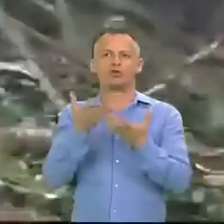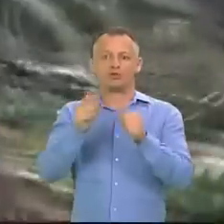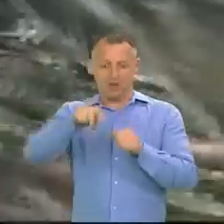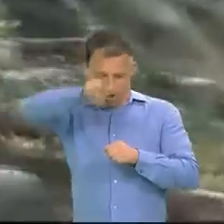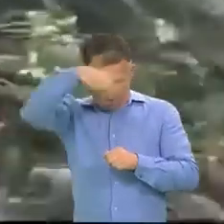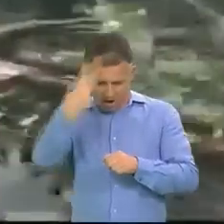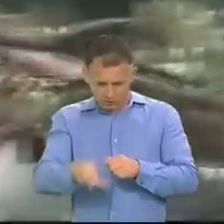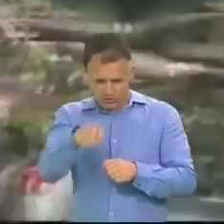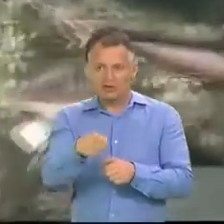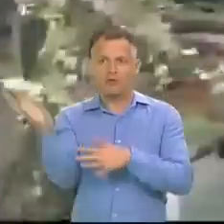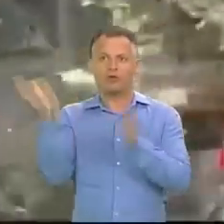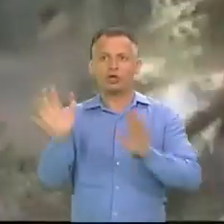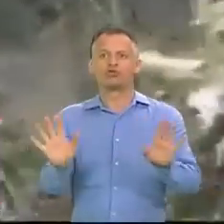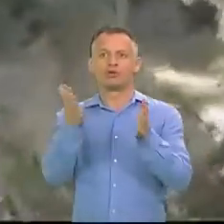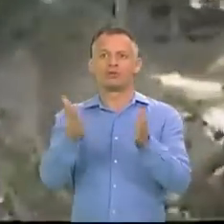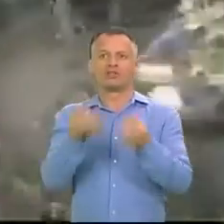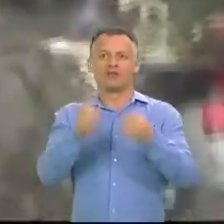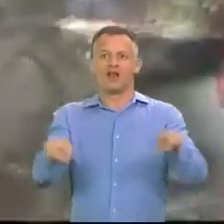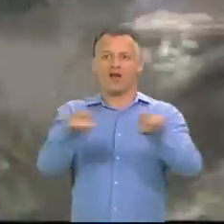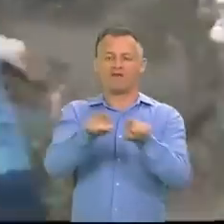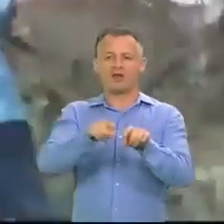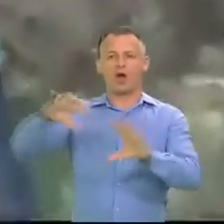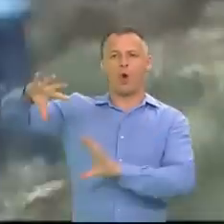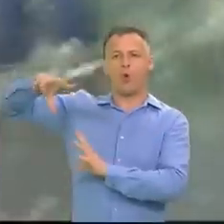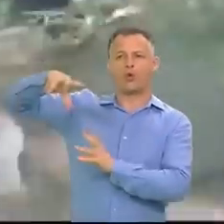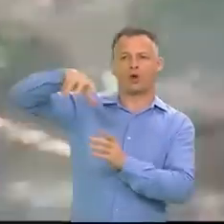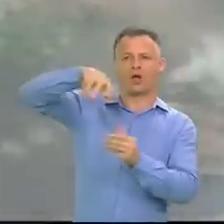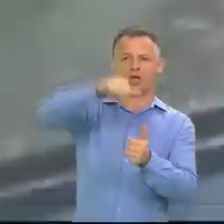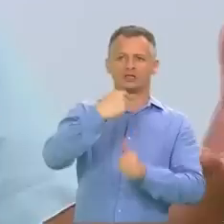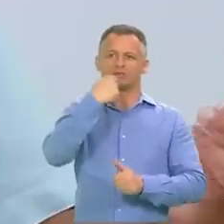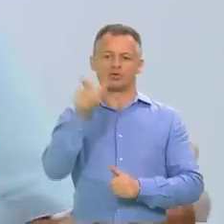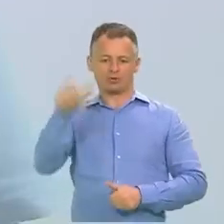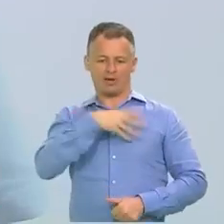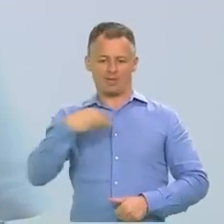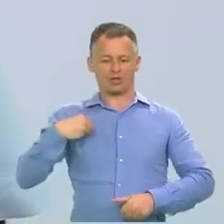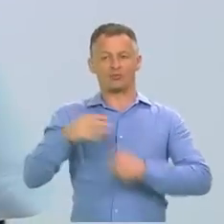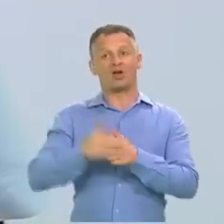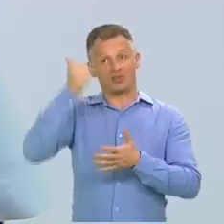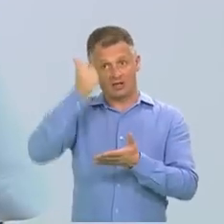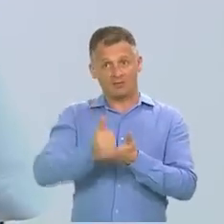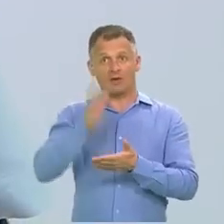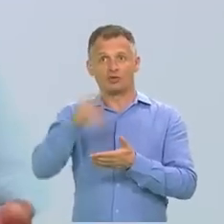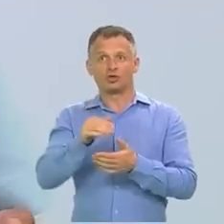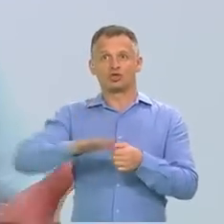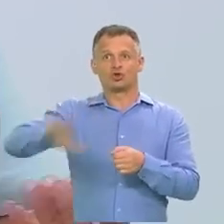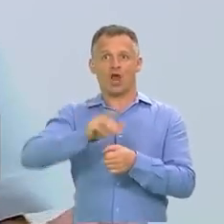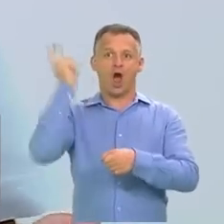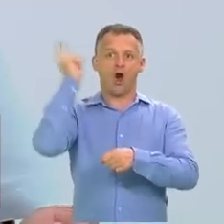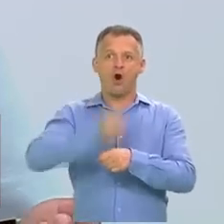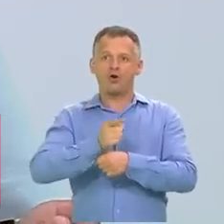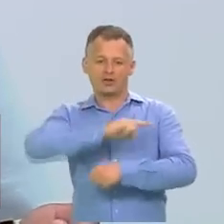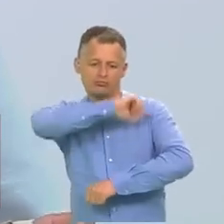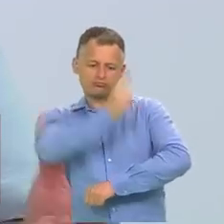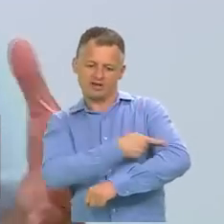de furtună începe să semene din ce în ce mai mult cu un uragan, o confirmă și meteorologii. Am avut într-adevăr în zona Oradea rafale de peste 100